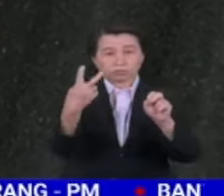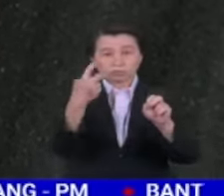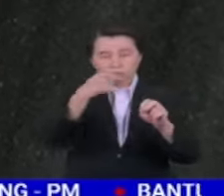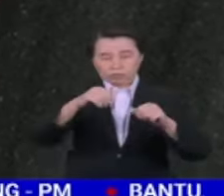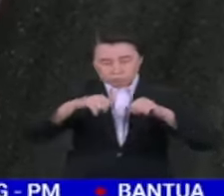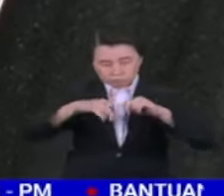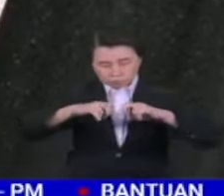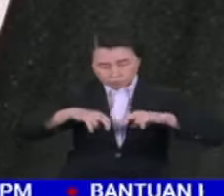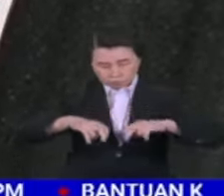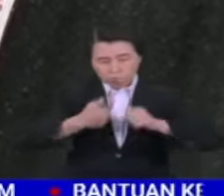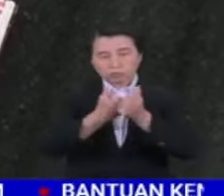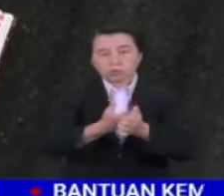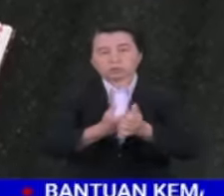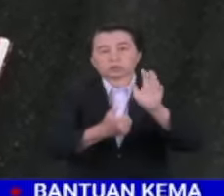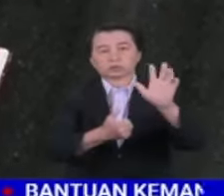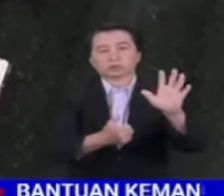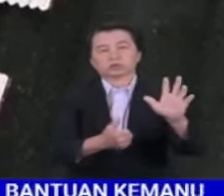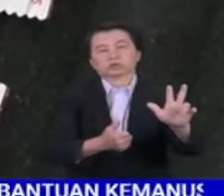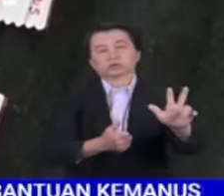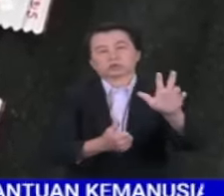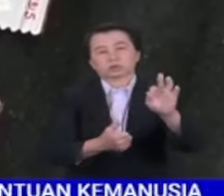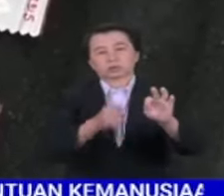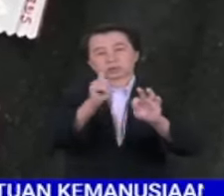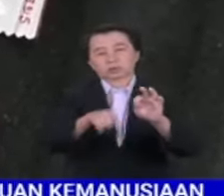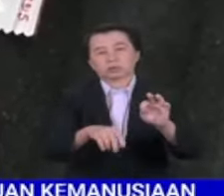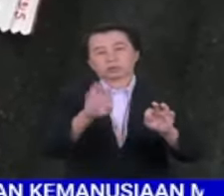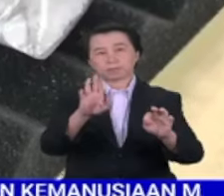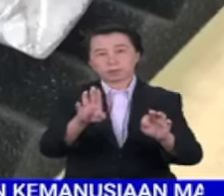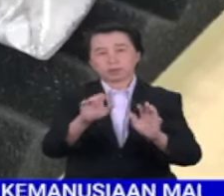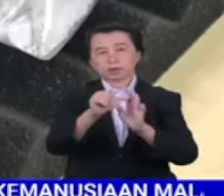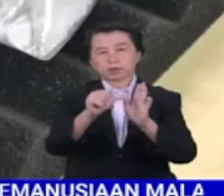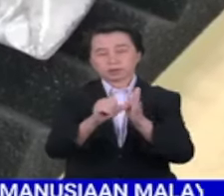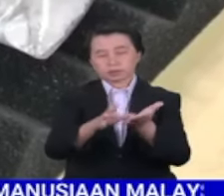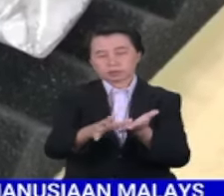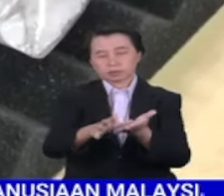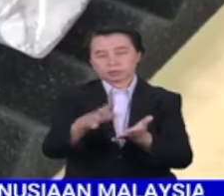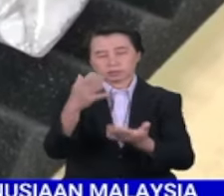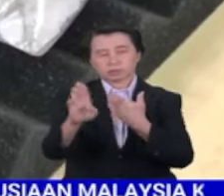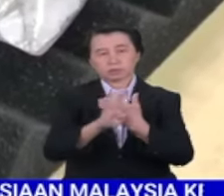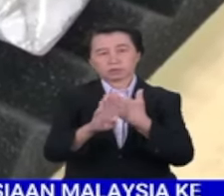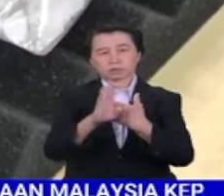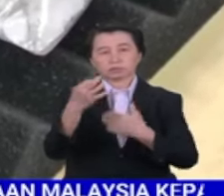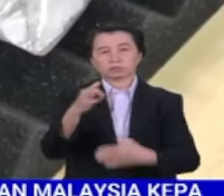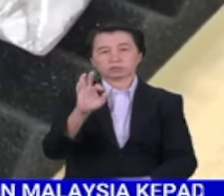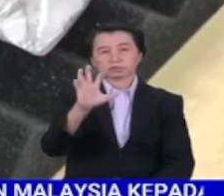mengikuti darah berbahaya 1952